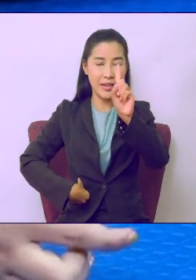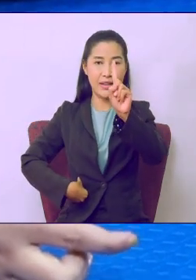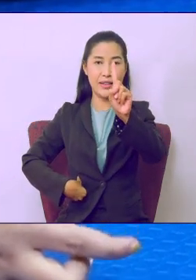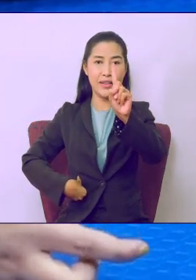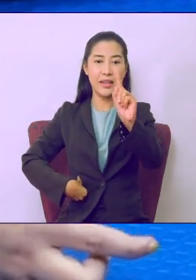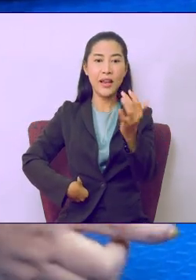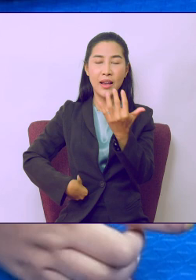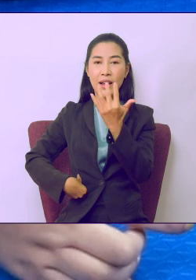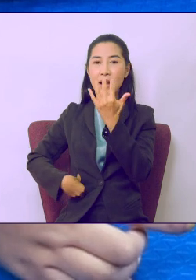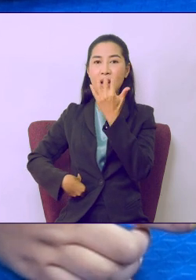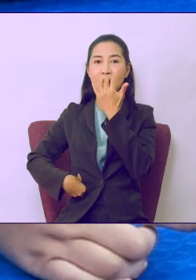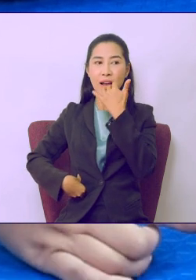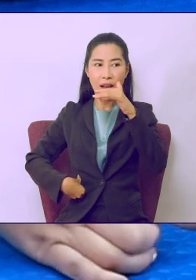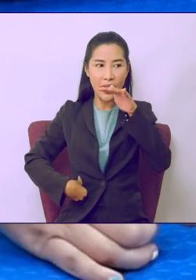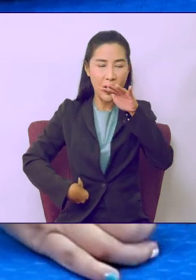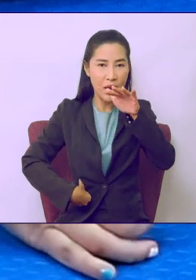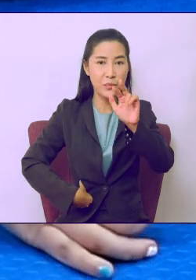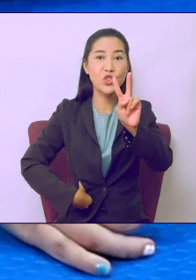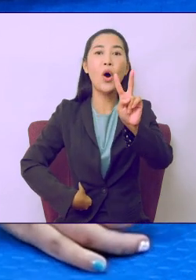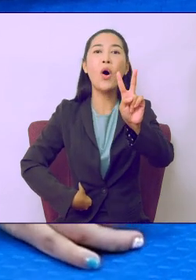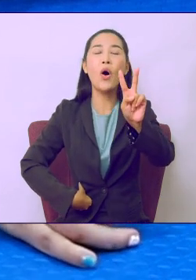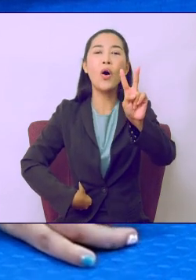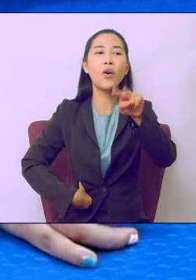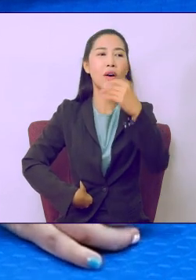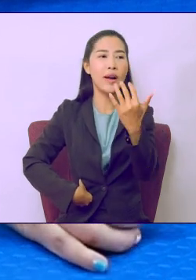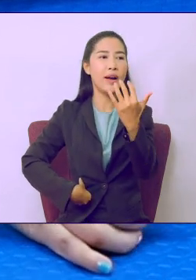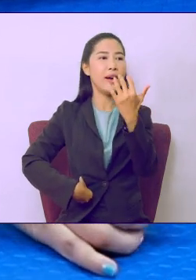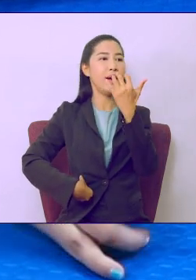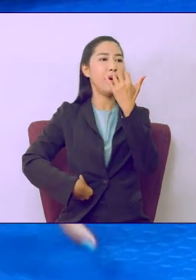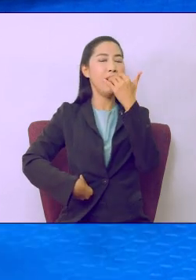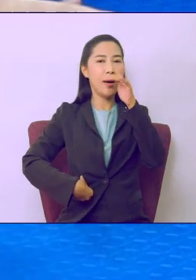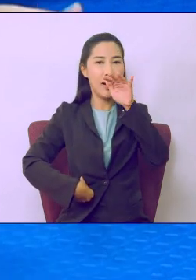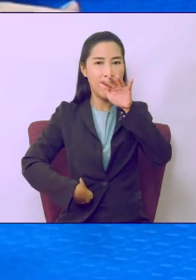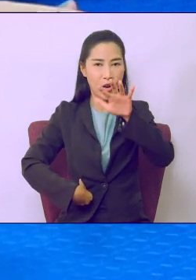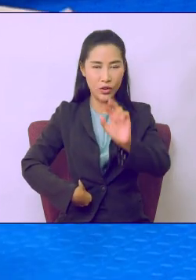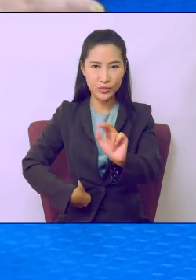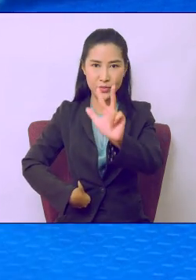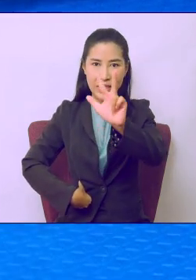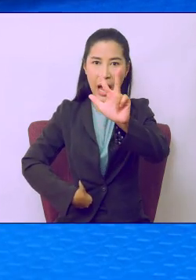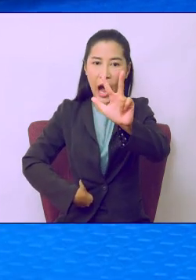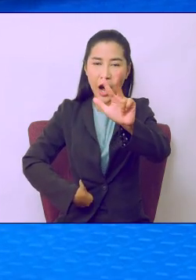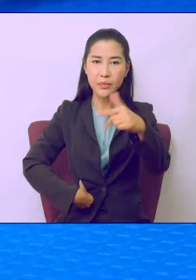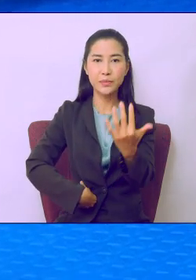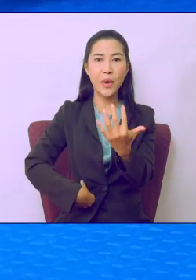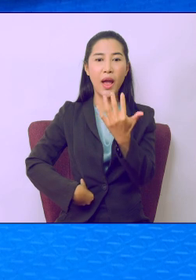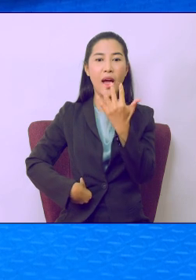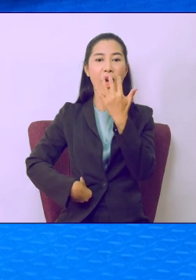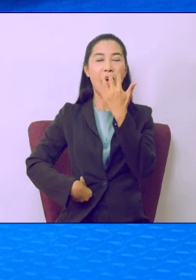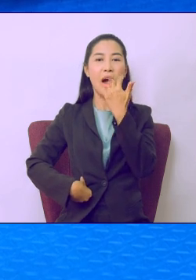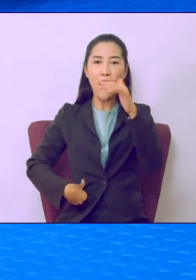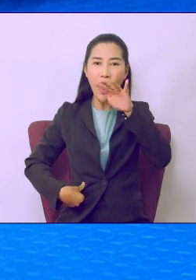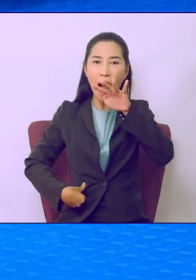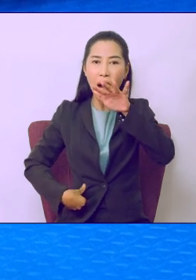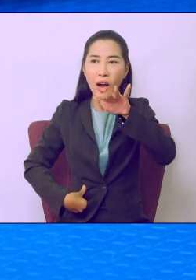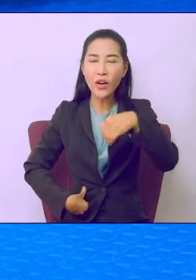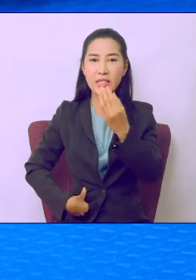ครับ1หายใจเข้าครับหายใจออกครับ 2หายใจเข้าครับหายใจออกครับ 3